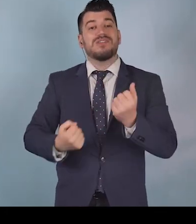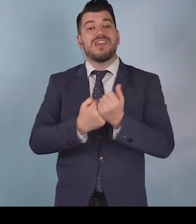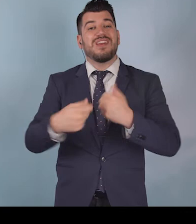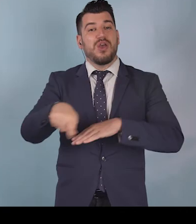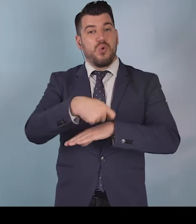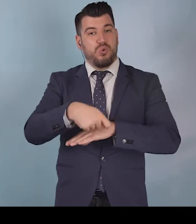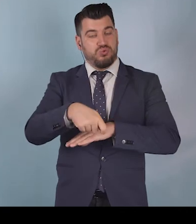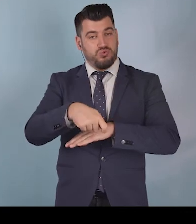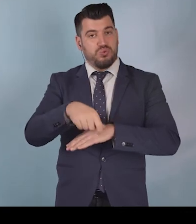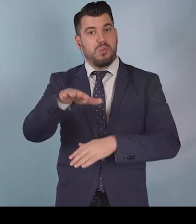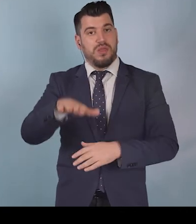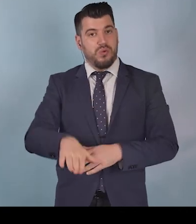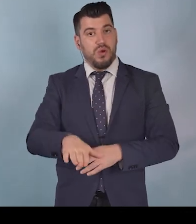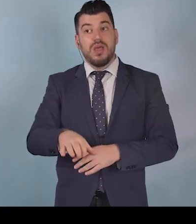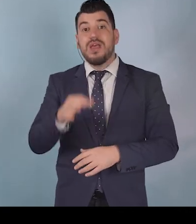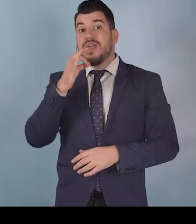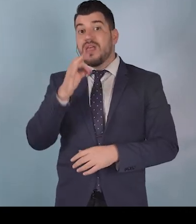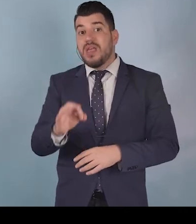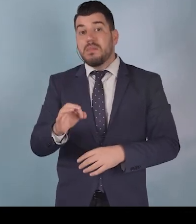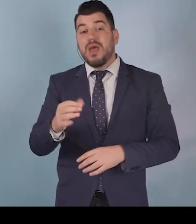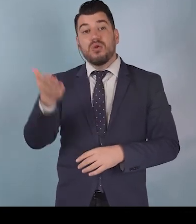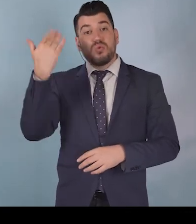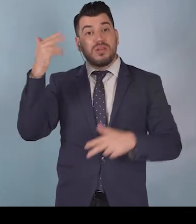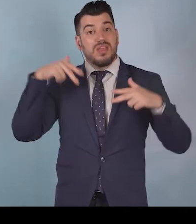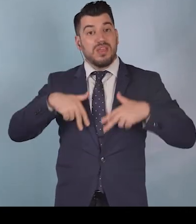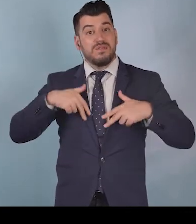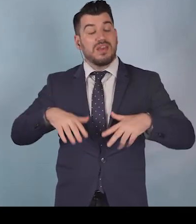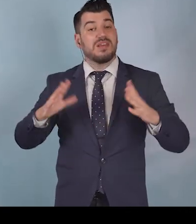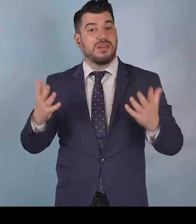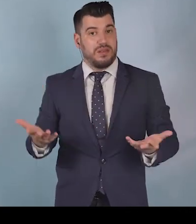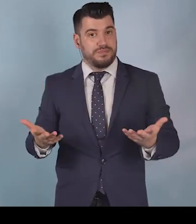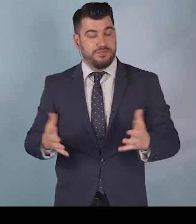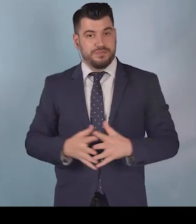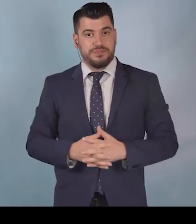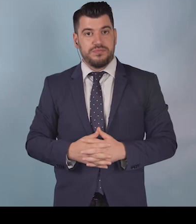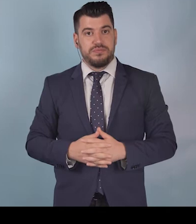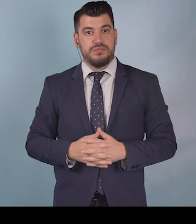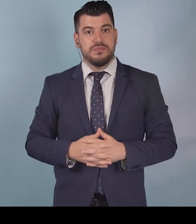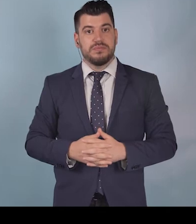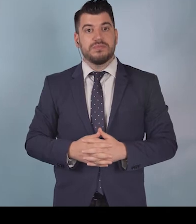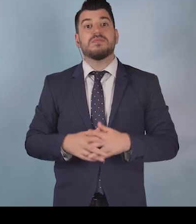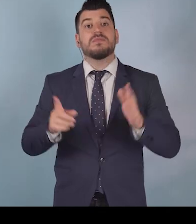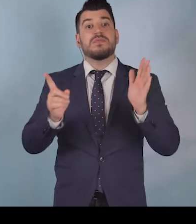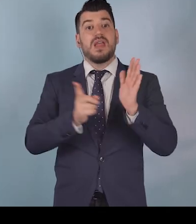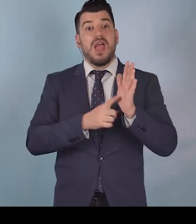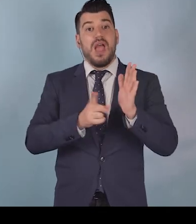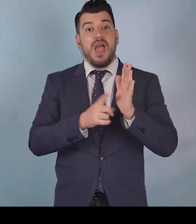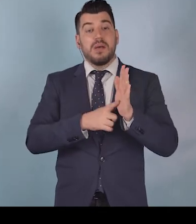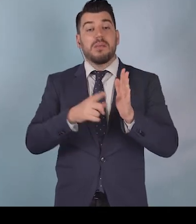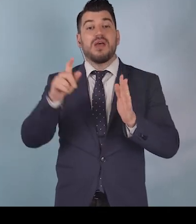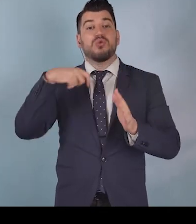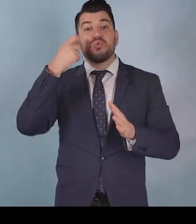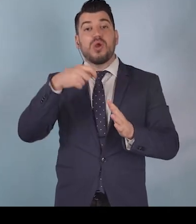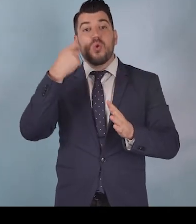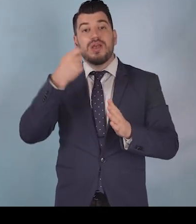τροπολογία, θεωρήθηκε ότι θα ήταν πιο ασφαλές και πιο σωστό από την τότε κυβέρνηση να γίνει μια